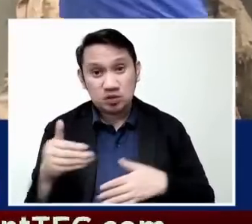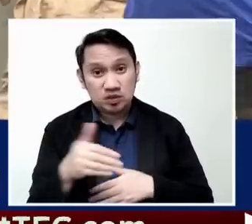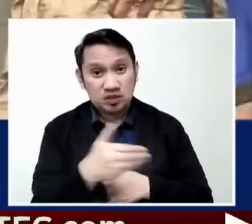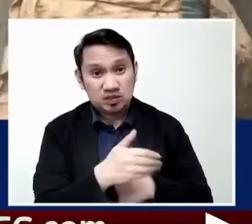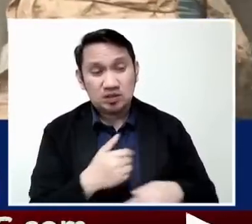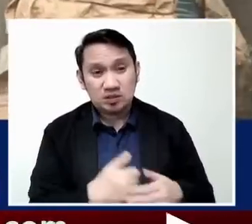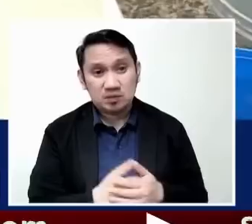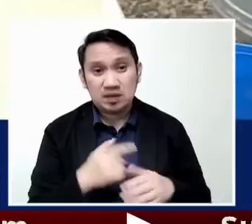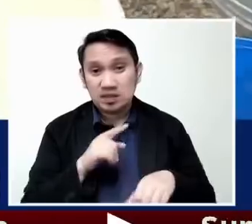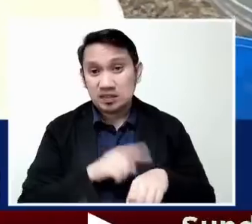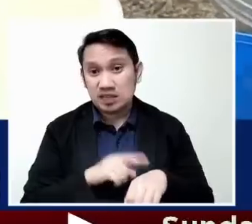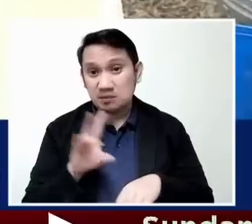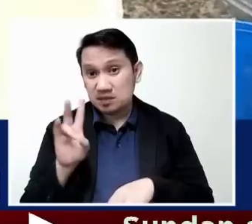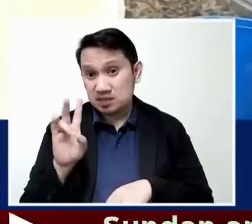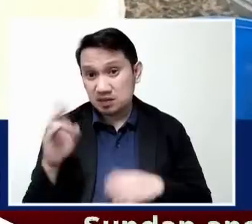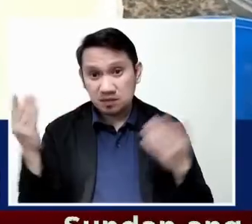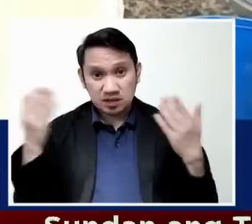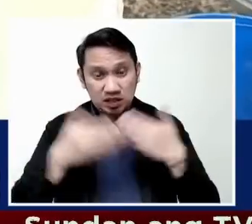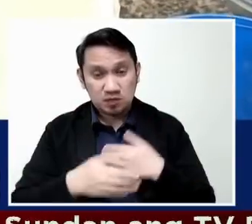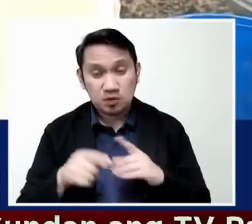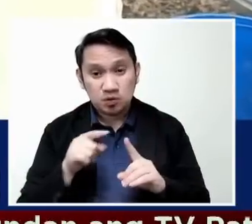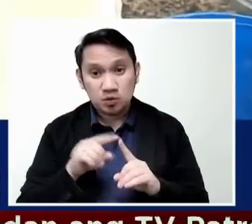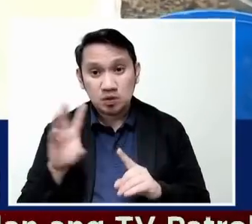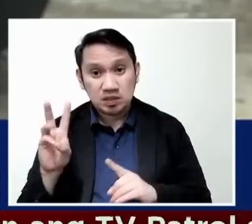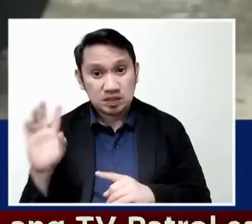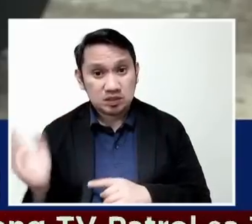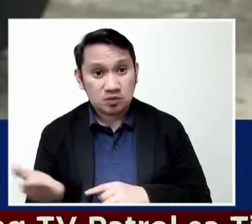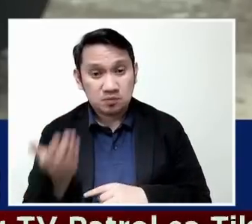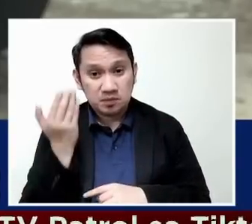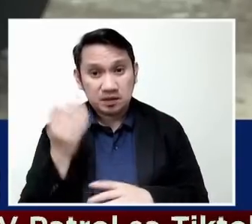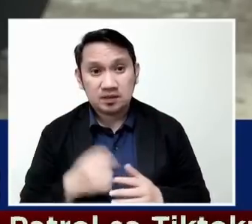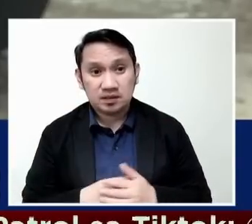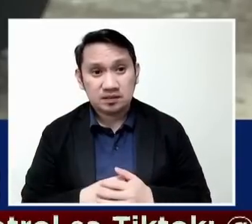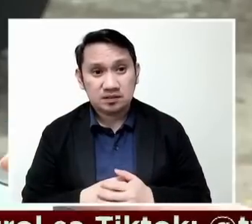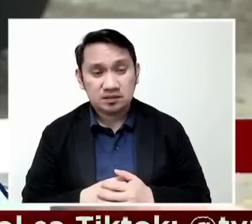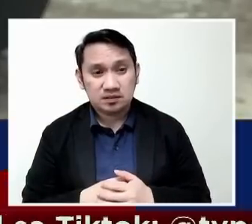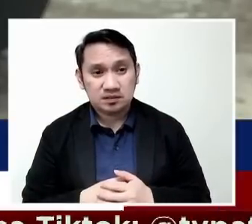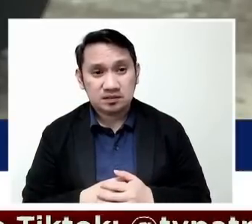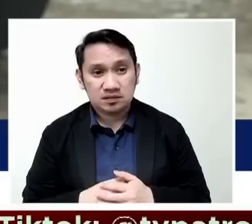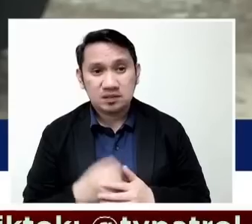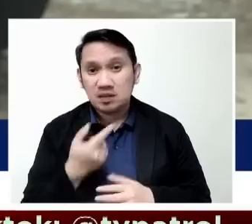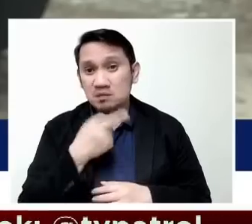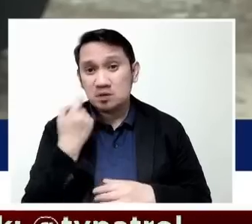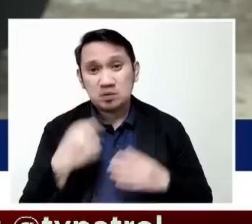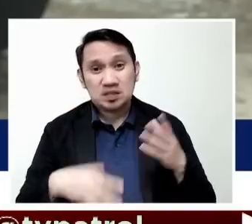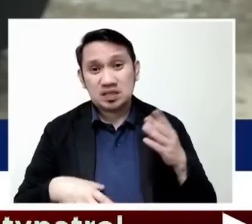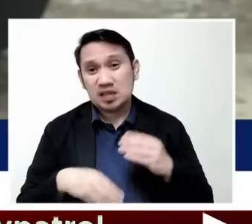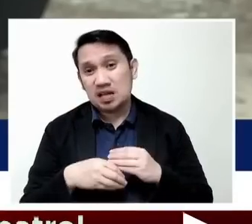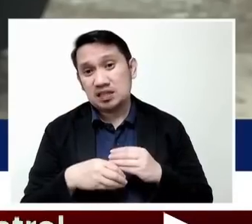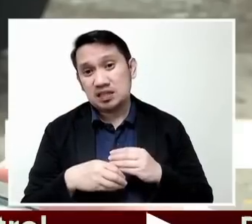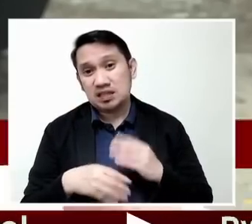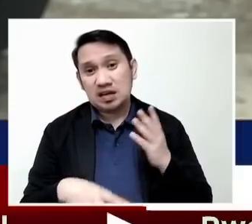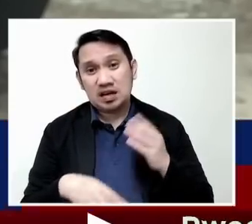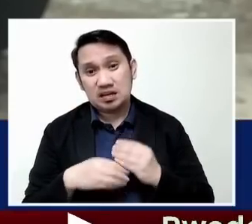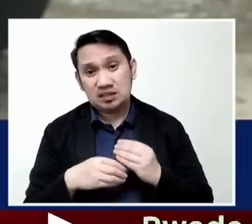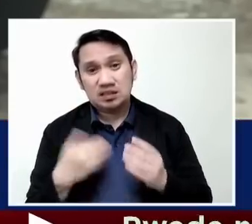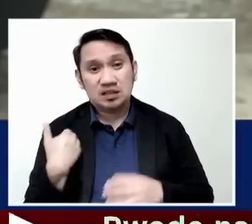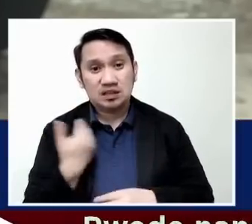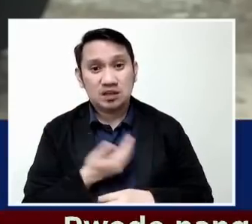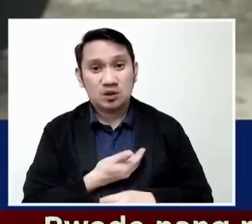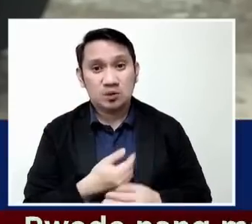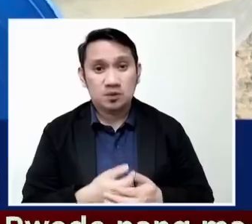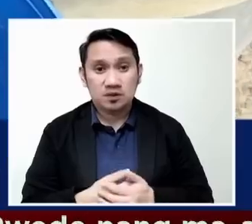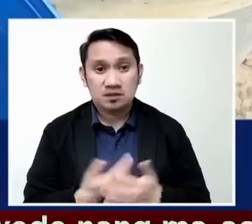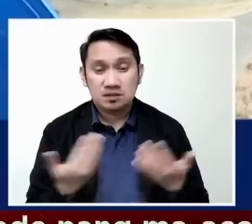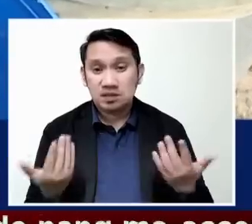na alas 7 ng gabi hanggang alas 6 ng umaga. Aking bagay po, pandagdag po sa ano po yun, sa